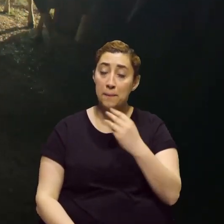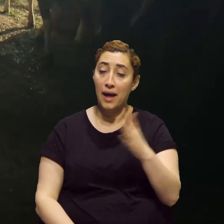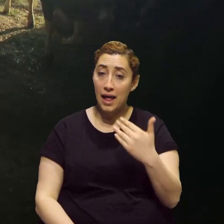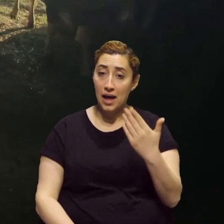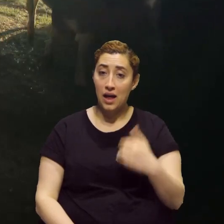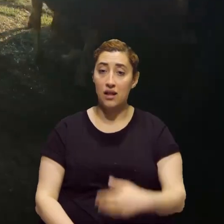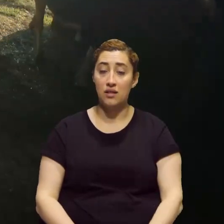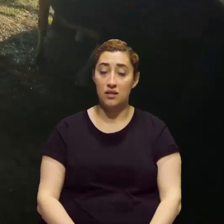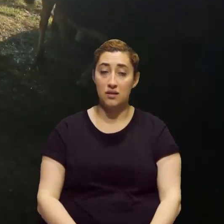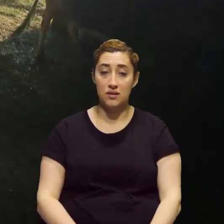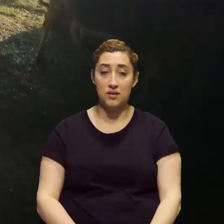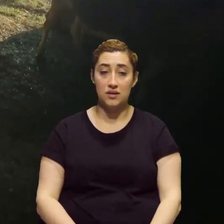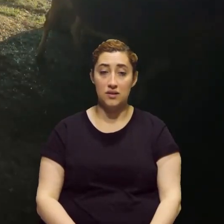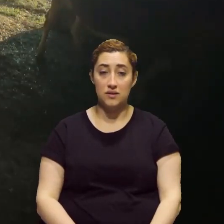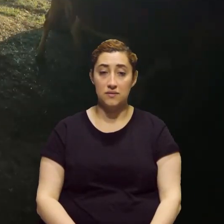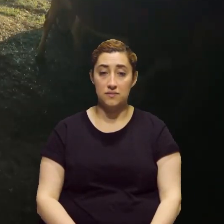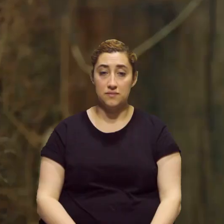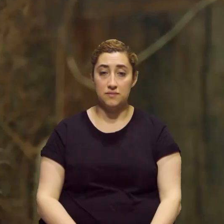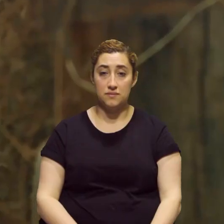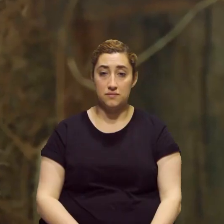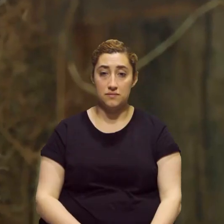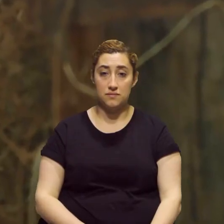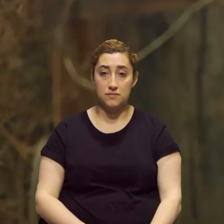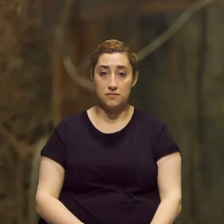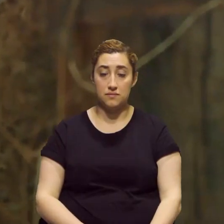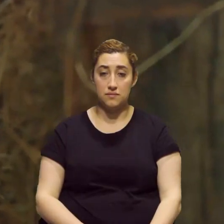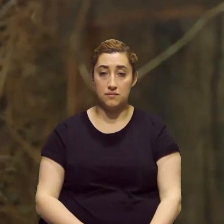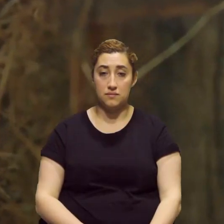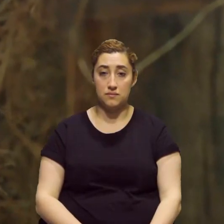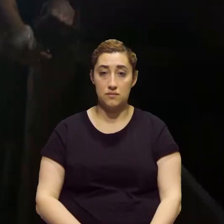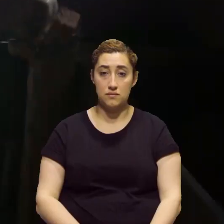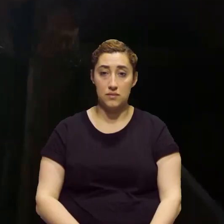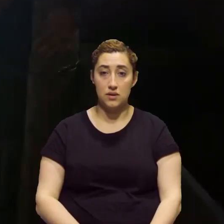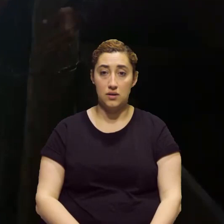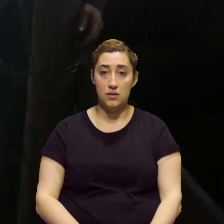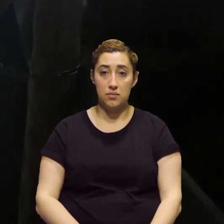gel. Bir yere bağlıyor, 60'larında var, bıyıkları kırlaşmış.